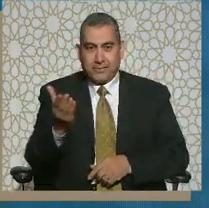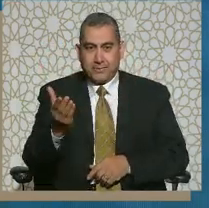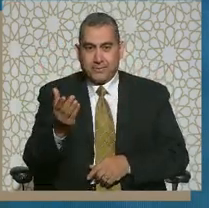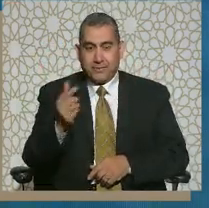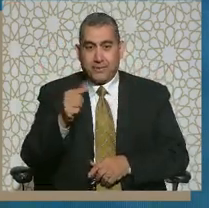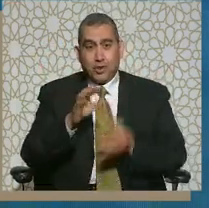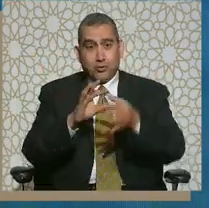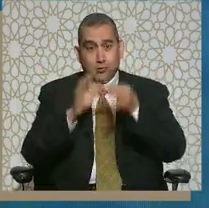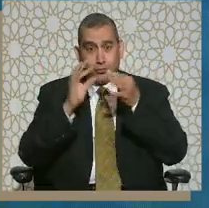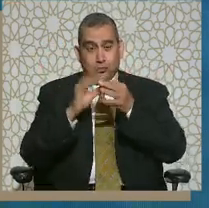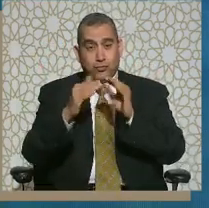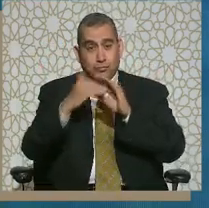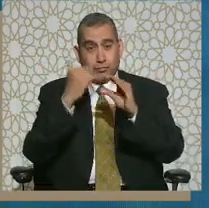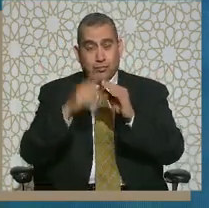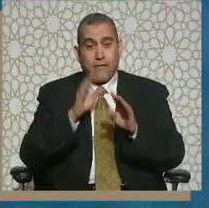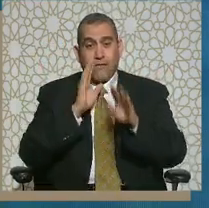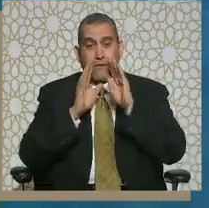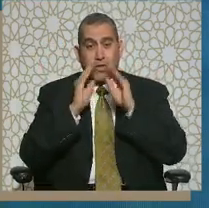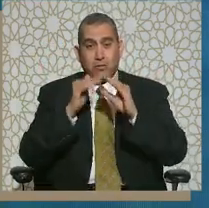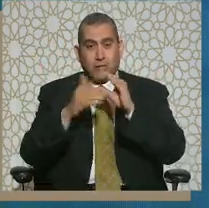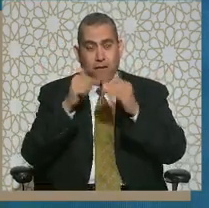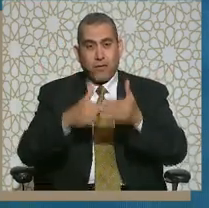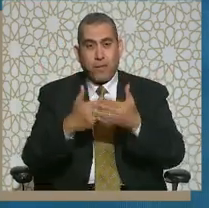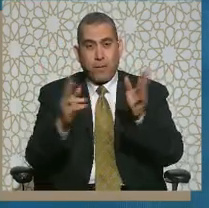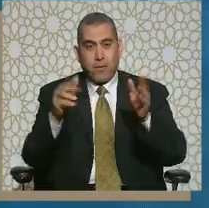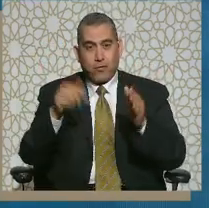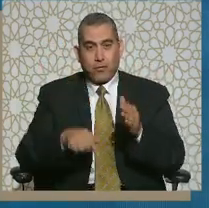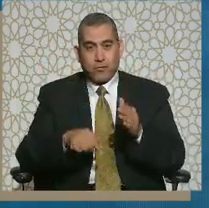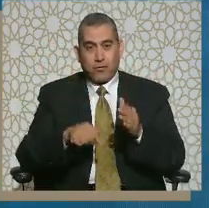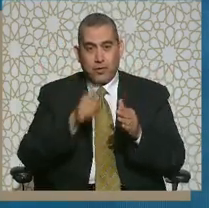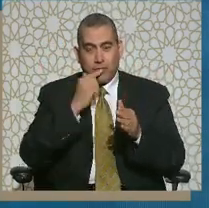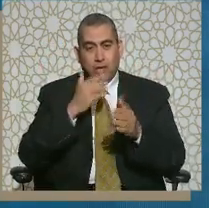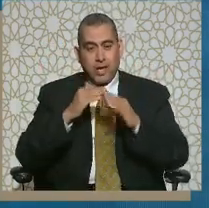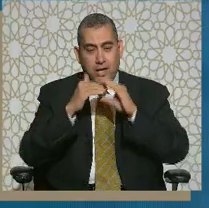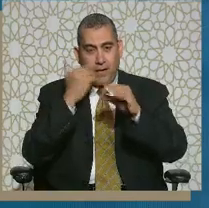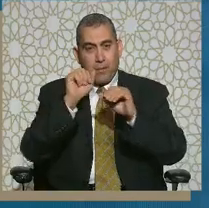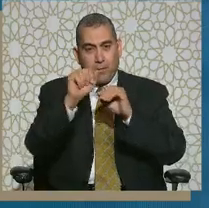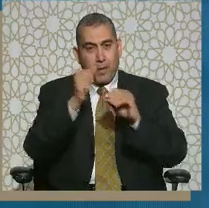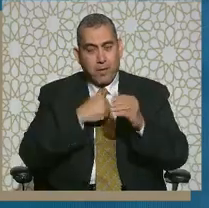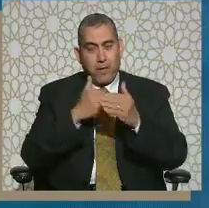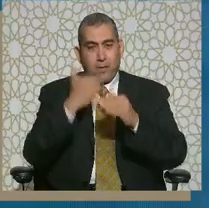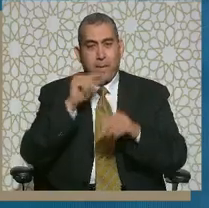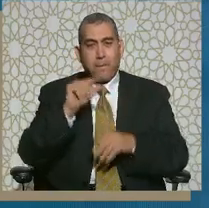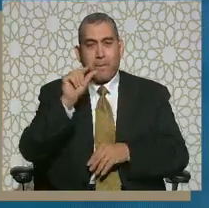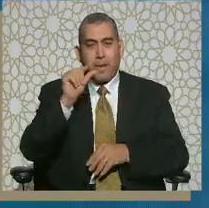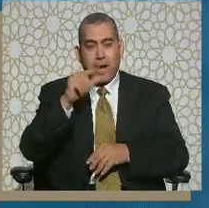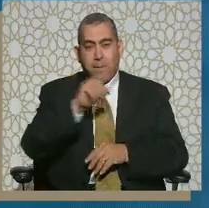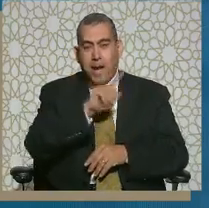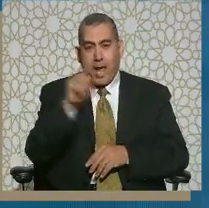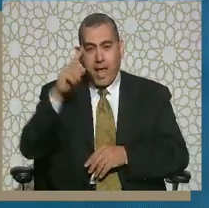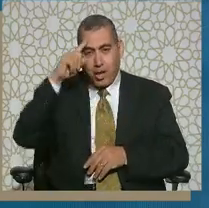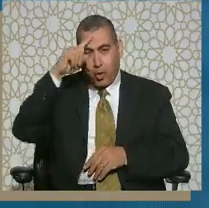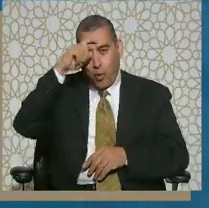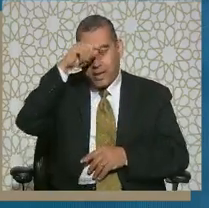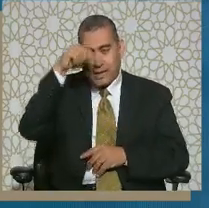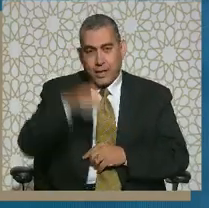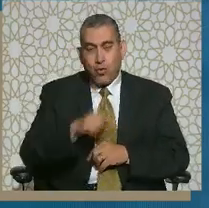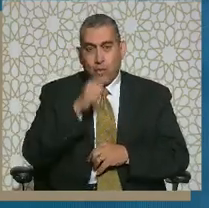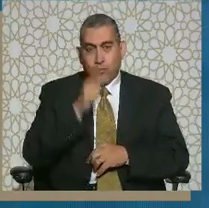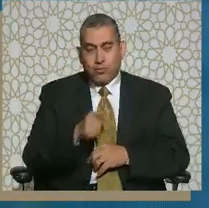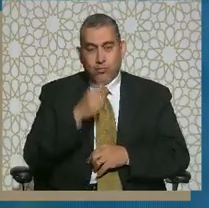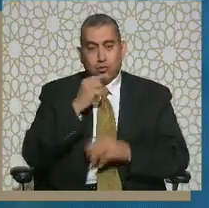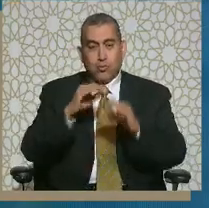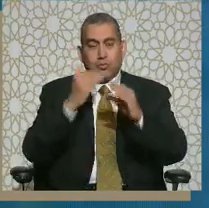احكولنا صفحتنا مفتوحه صفحتنا وصفحتكم صفحه برنامج ولا تعثر احكولنا عليها